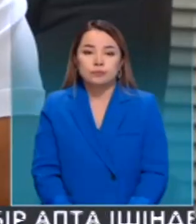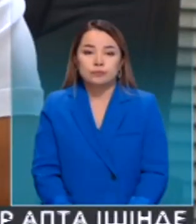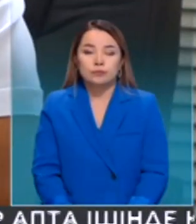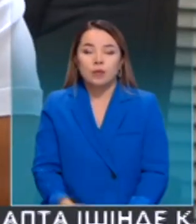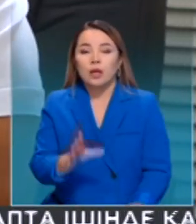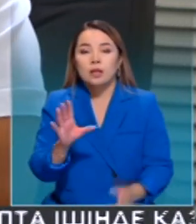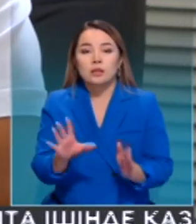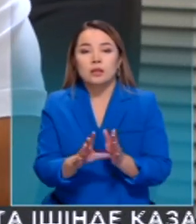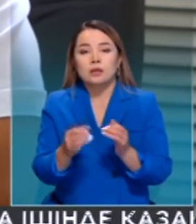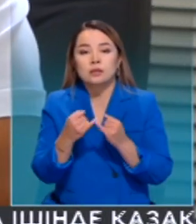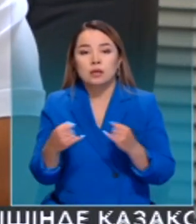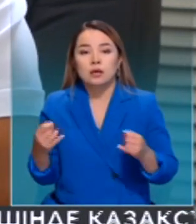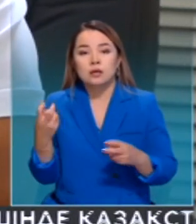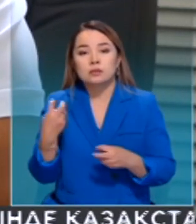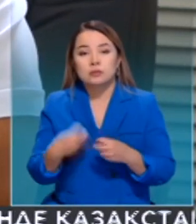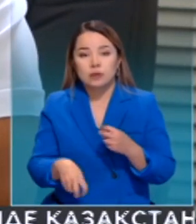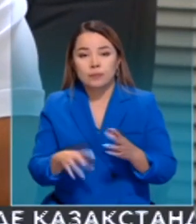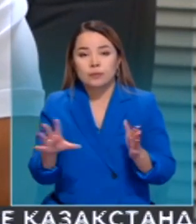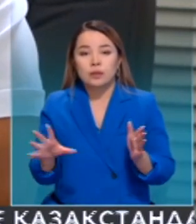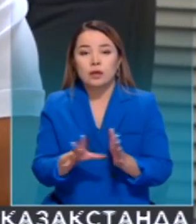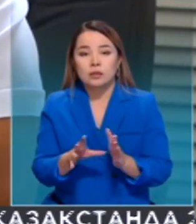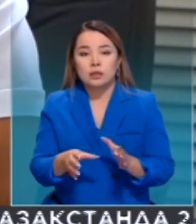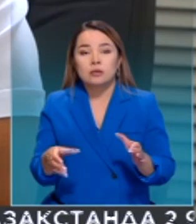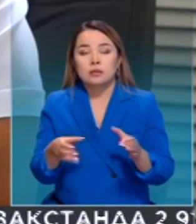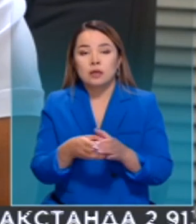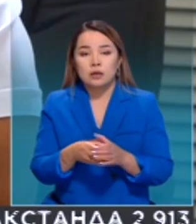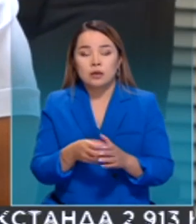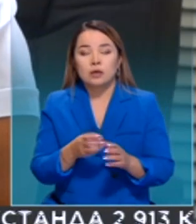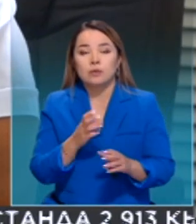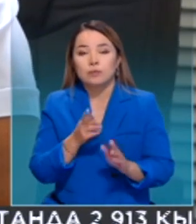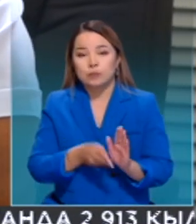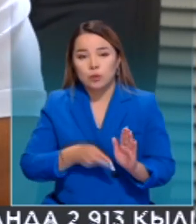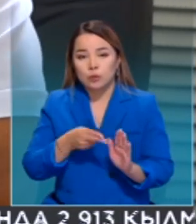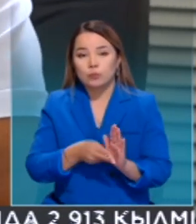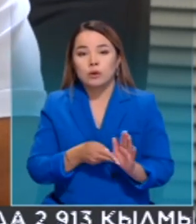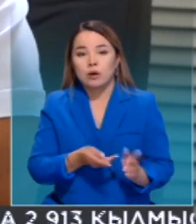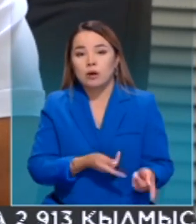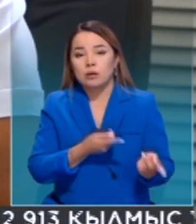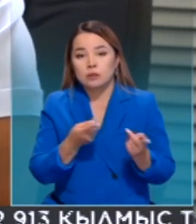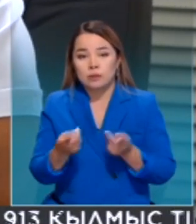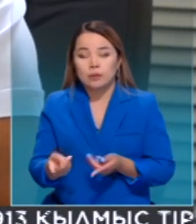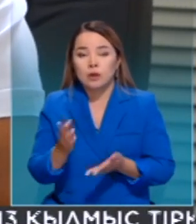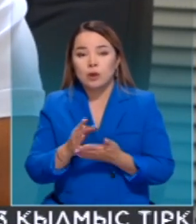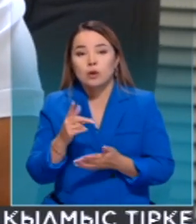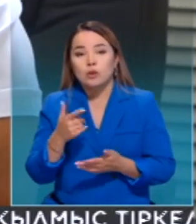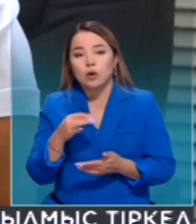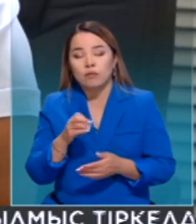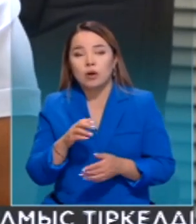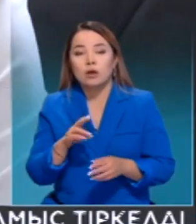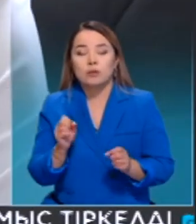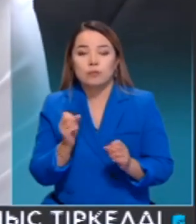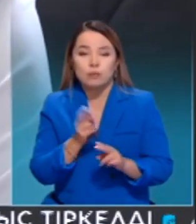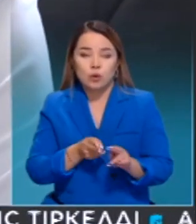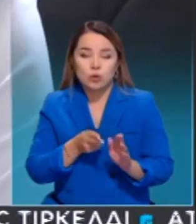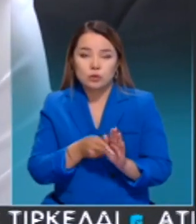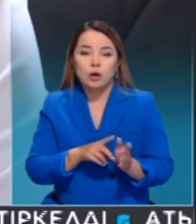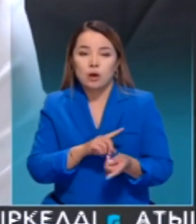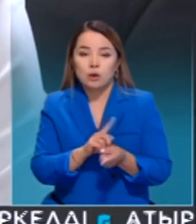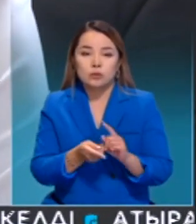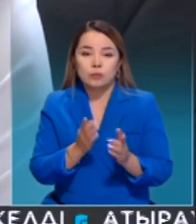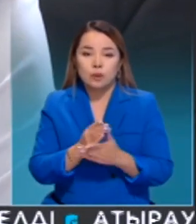Электр желілері үзіліп, соған электр нелер болмай, тепловозбен алып келіп, Луговойдан локомотивтерді ауыстырып жатыр.